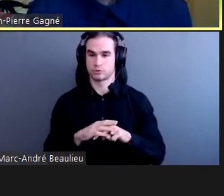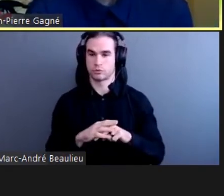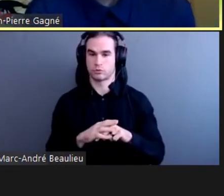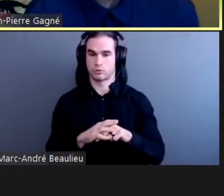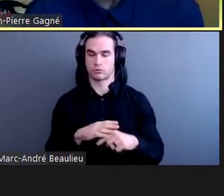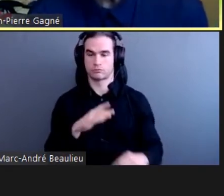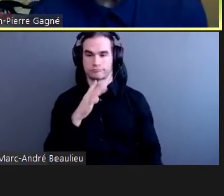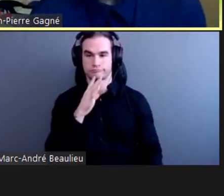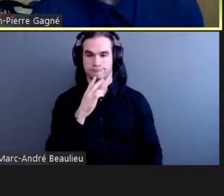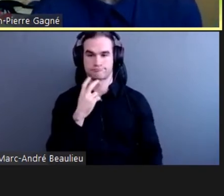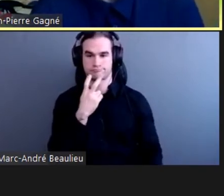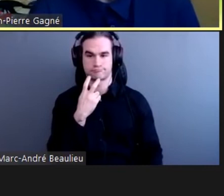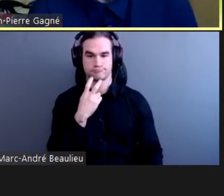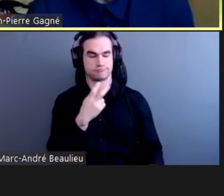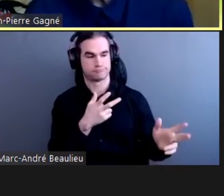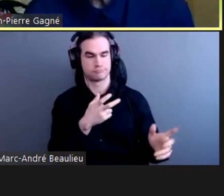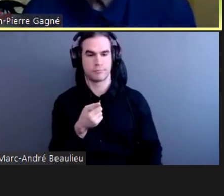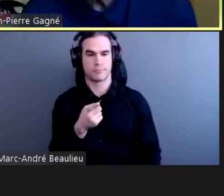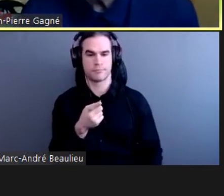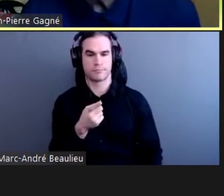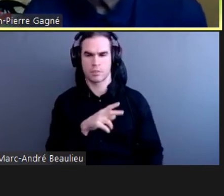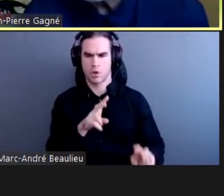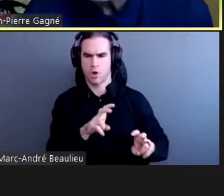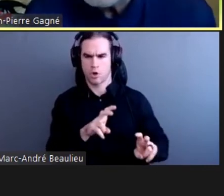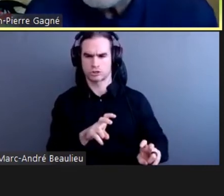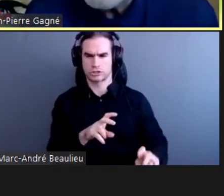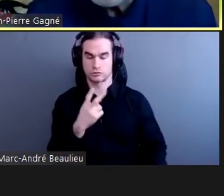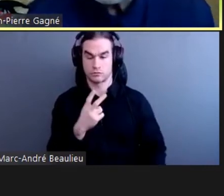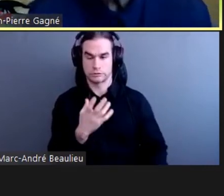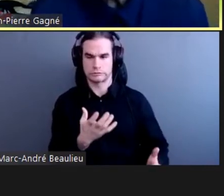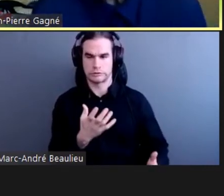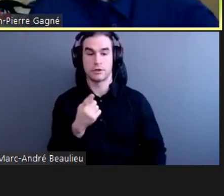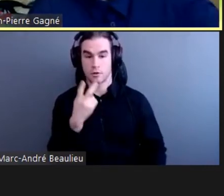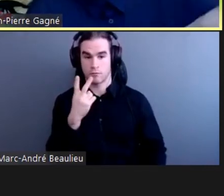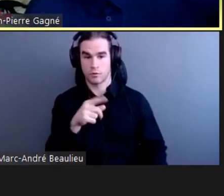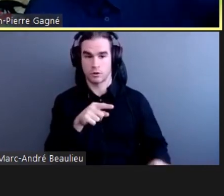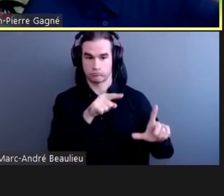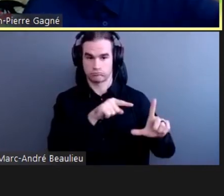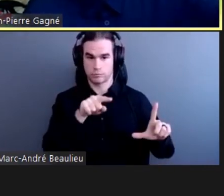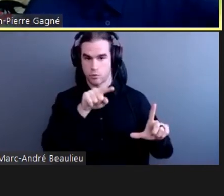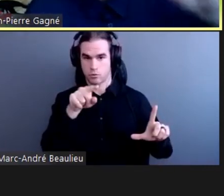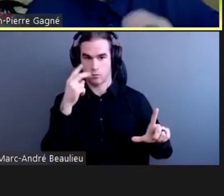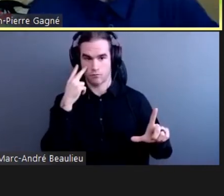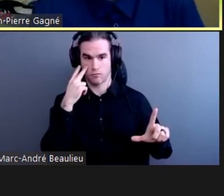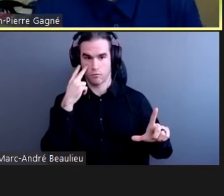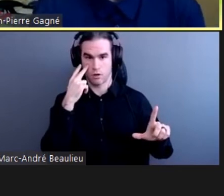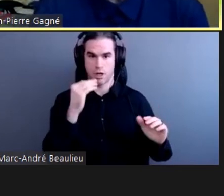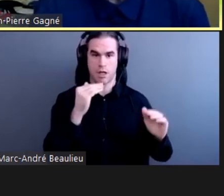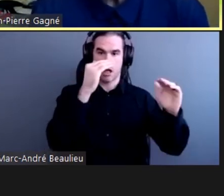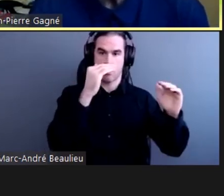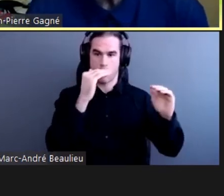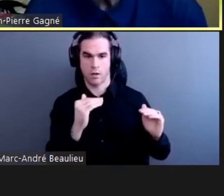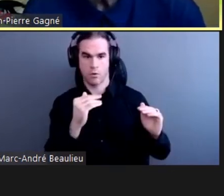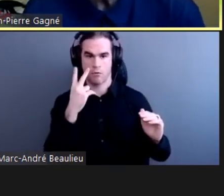les résultats d'une étude pour vous montrer à quel point ça peut faire une différence. Sur cette diapo-là, vous allez voir de en haut en bas, ça